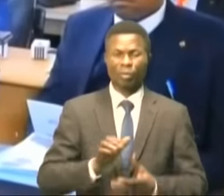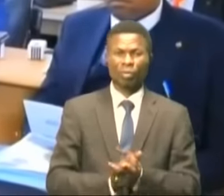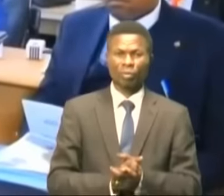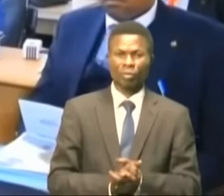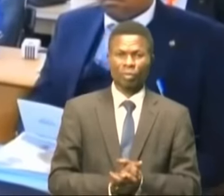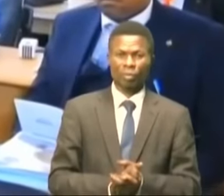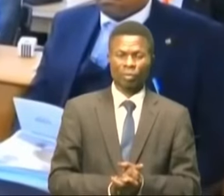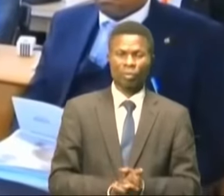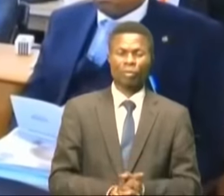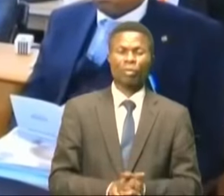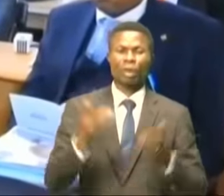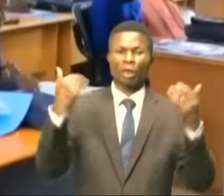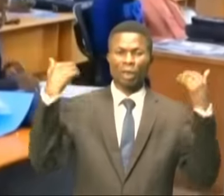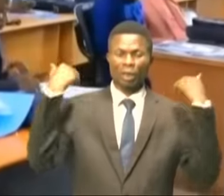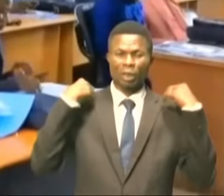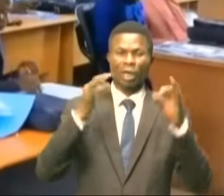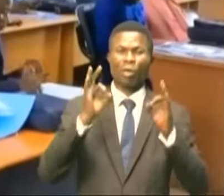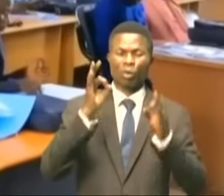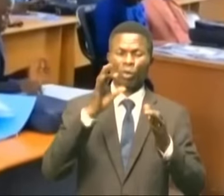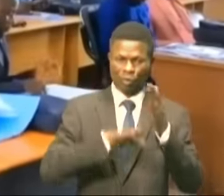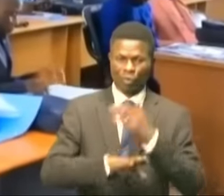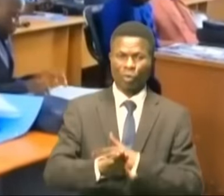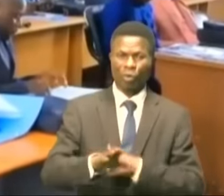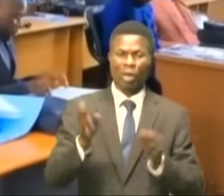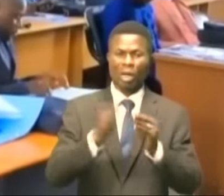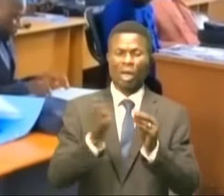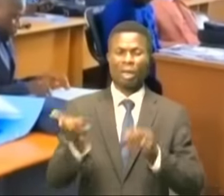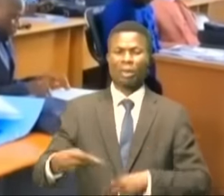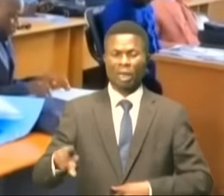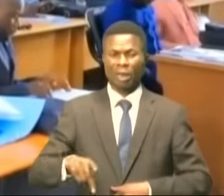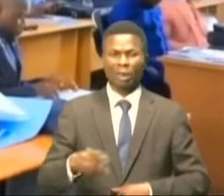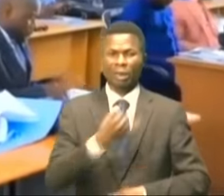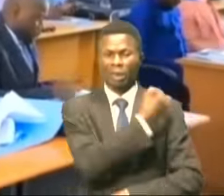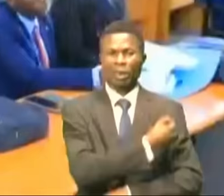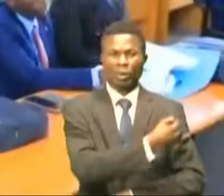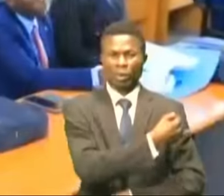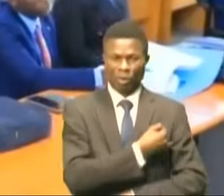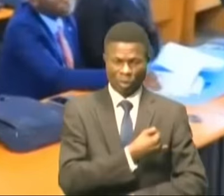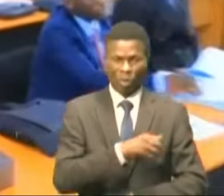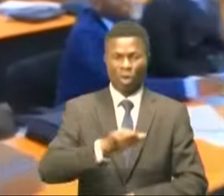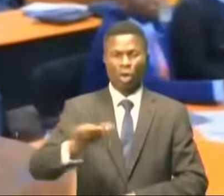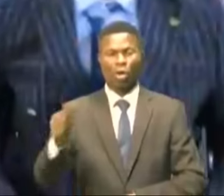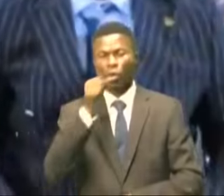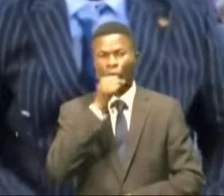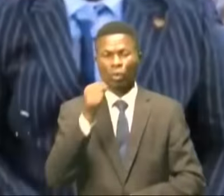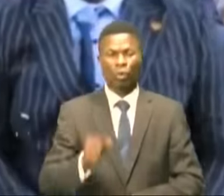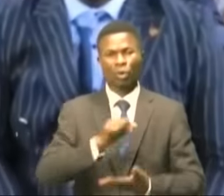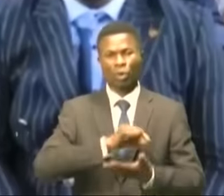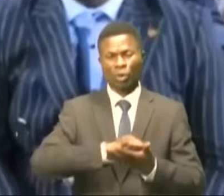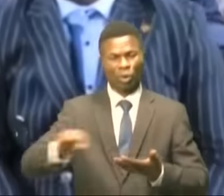de nouvelles entrées sont enregistrées à l'Assemblée provinciale. Certains anciens ont quitté carrément